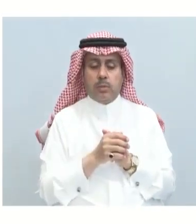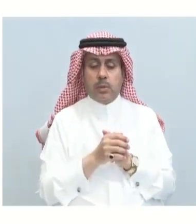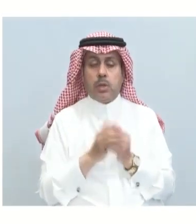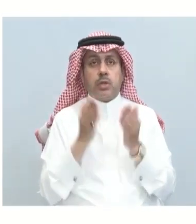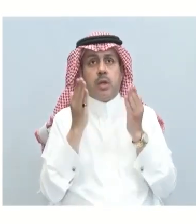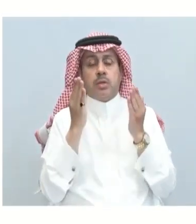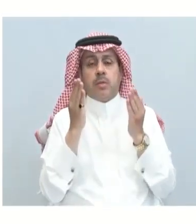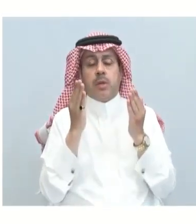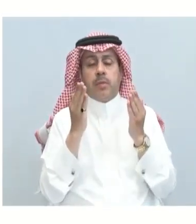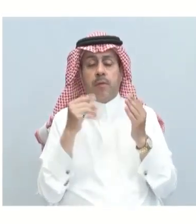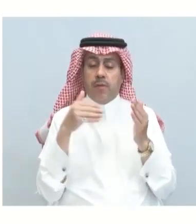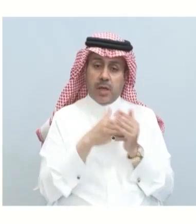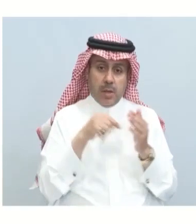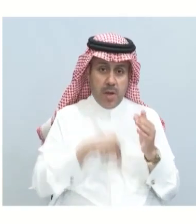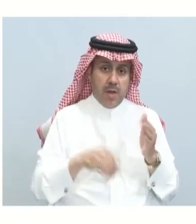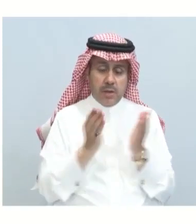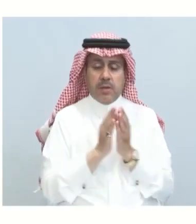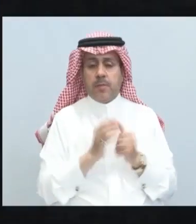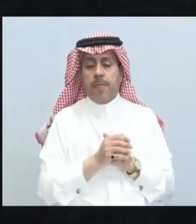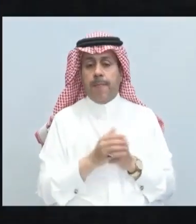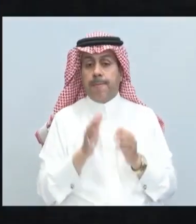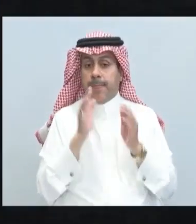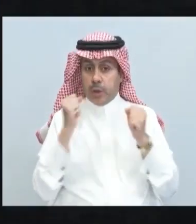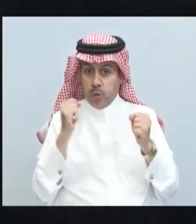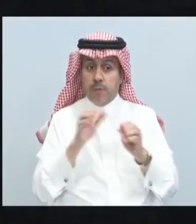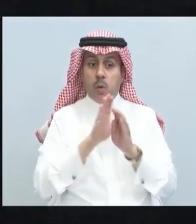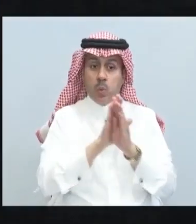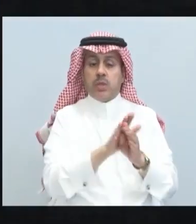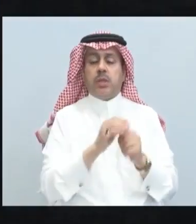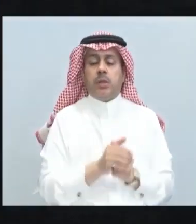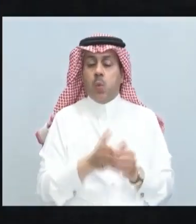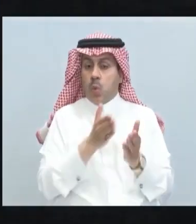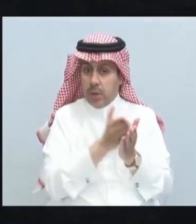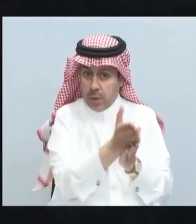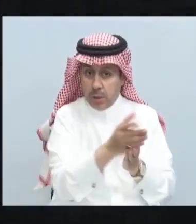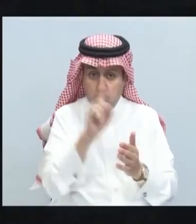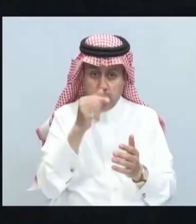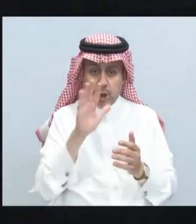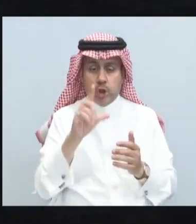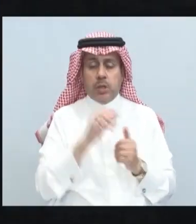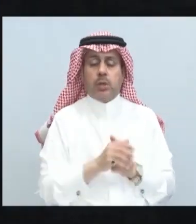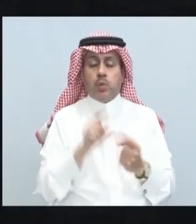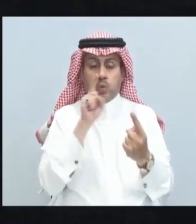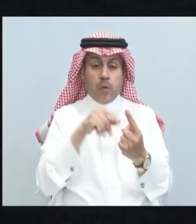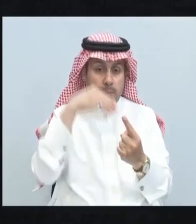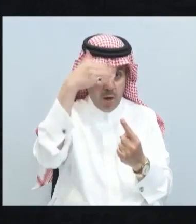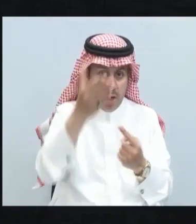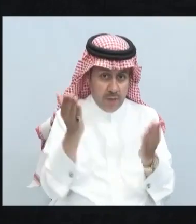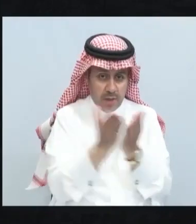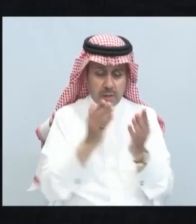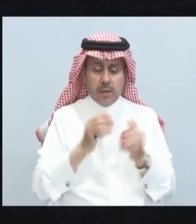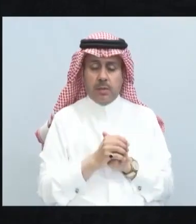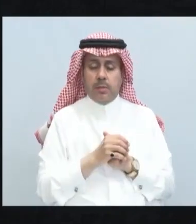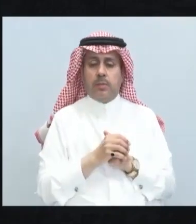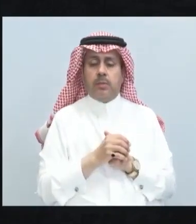نسال الله تعالى في ختام درس اليوم التوفيق والسداد والهدايه والرشاد ونلقاكم على خير باذن الله